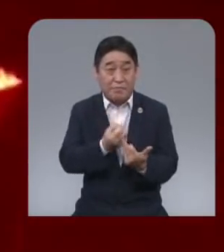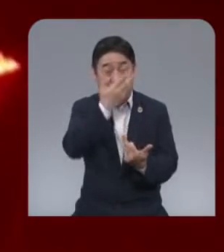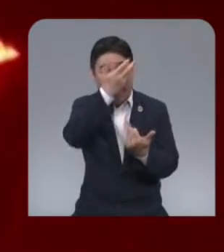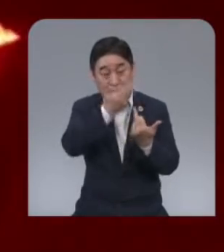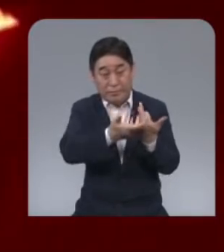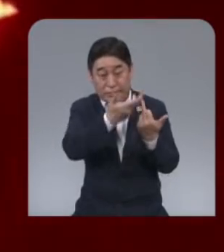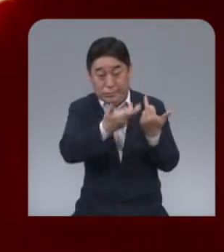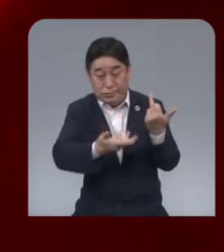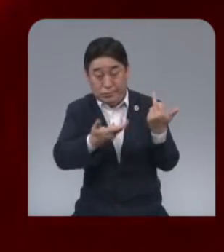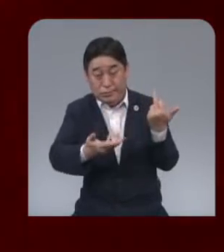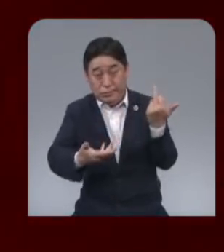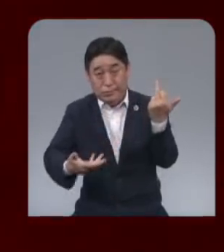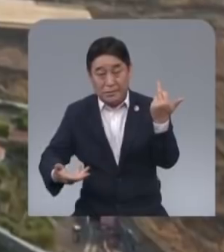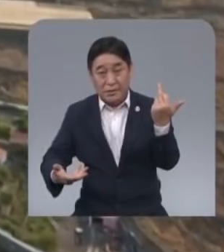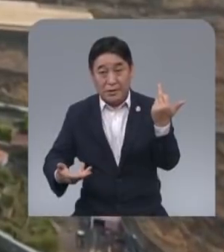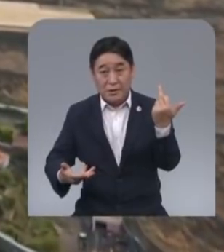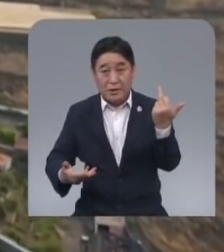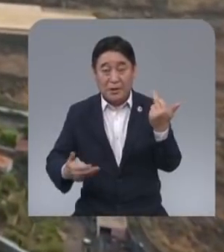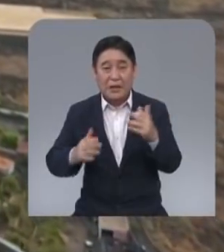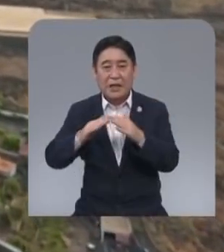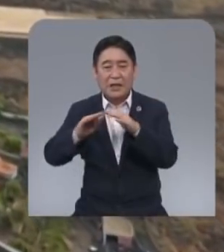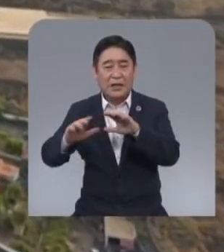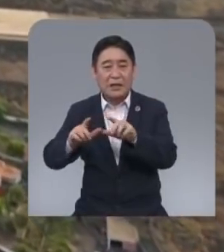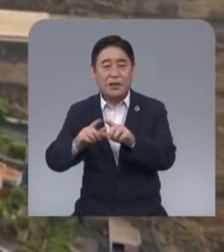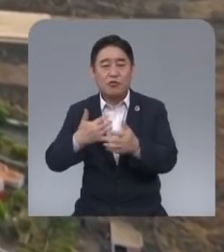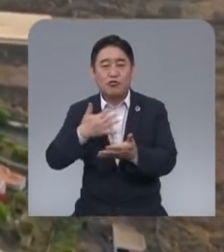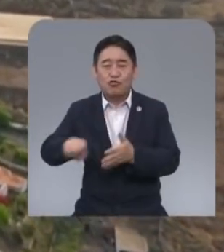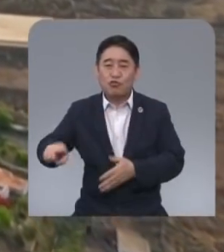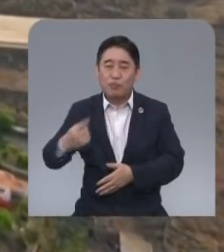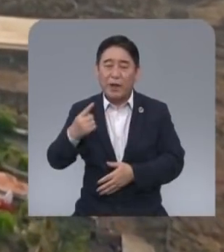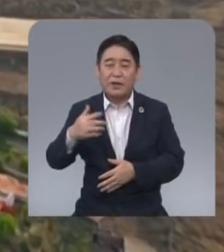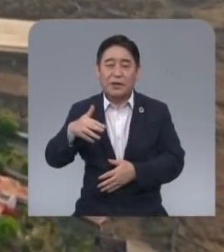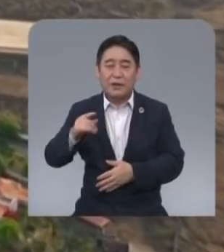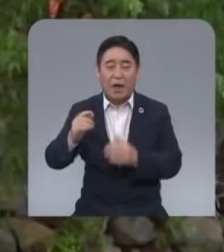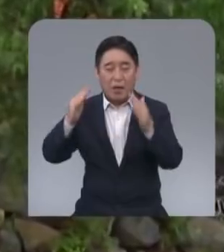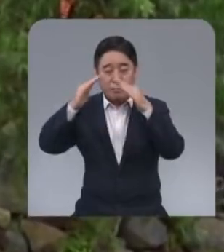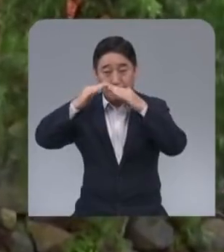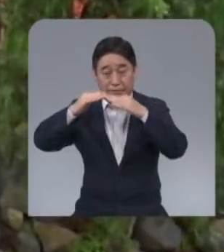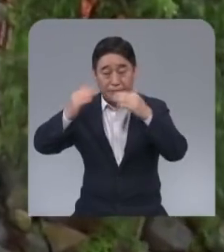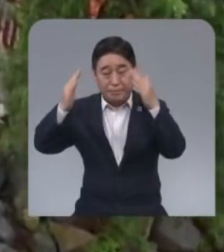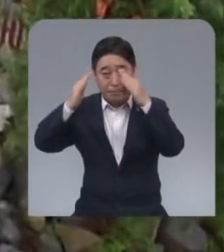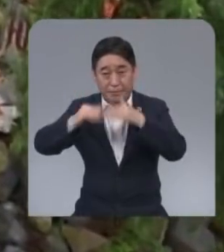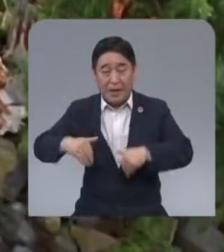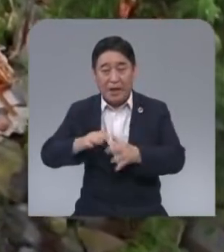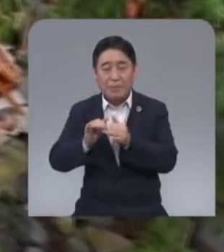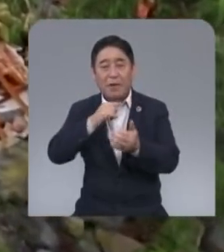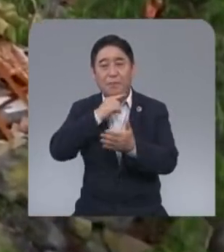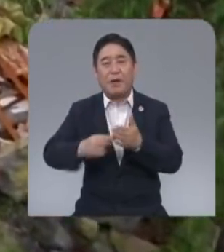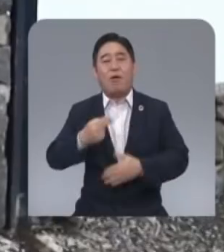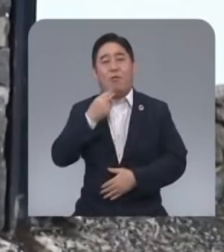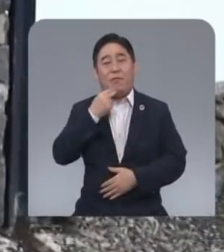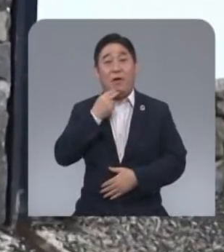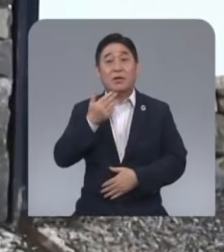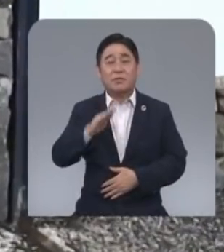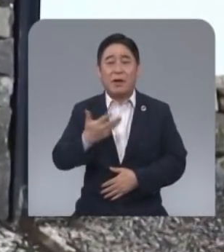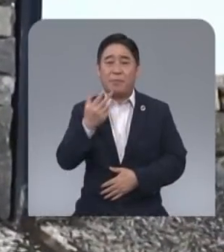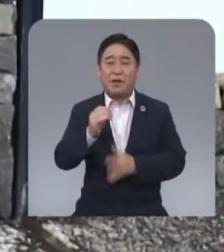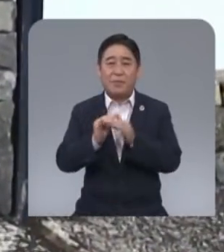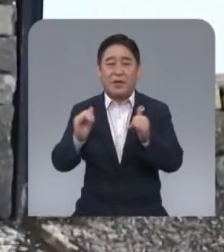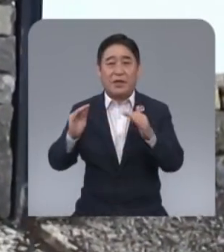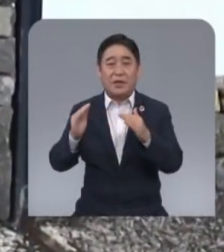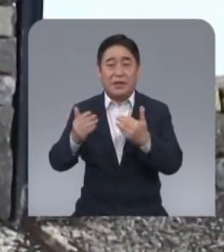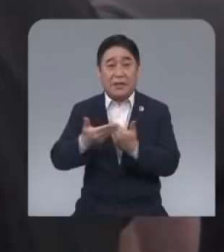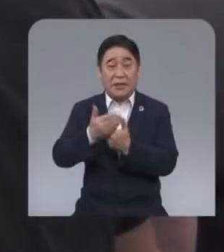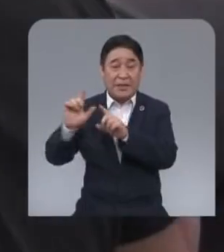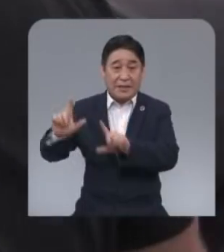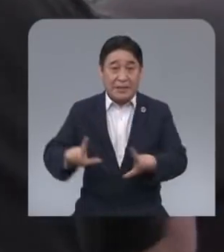산비탈을 타고 흘러내리면서 가옥 수백 채를 집어삼켰습니다. 인명피해는 없었지만 8만 명이 거주하는